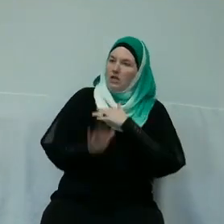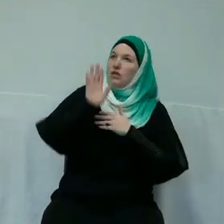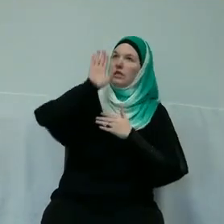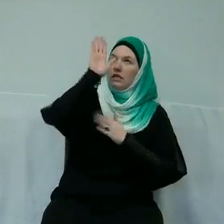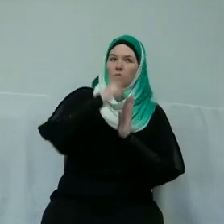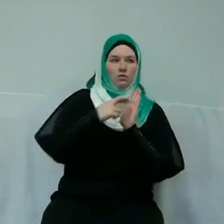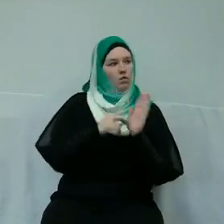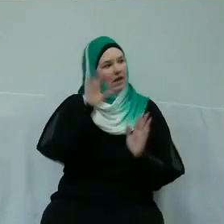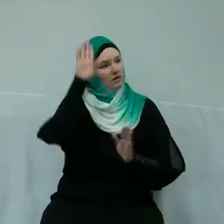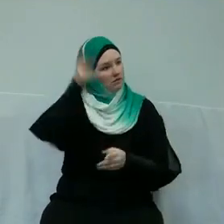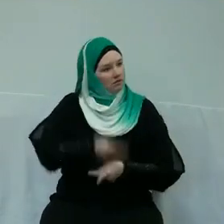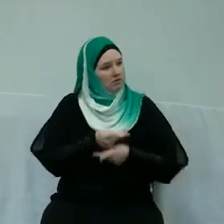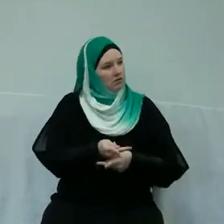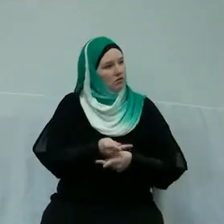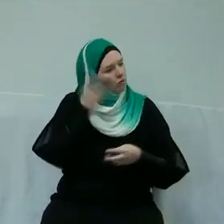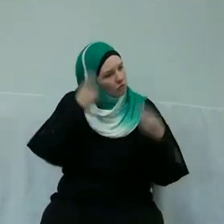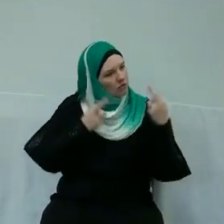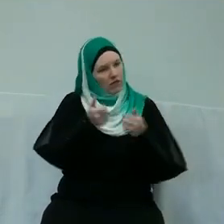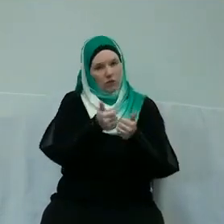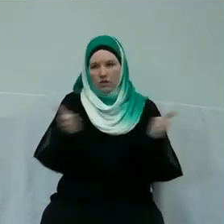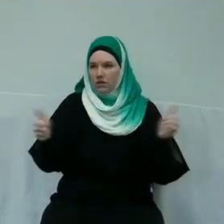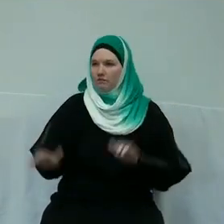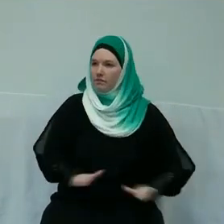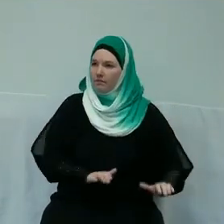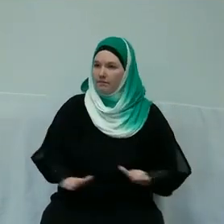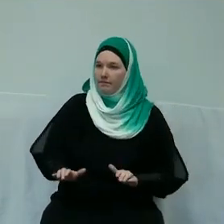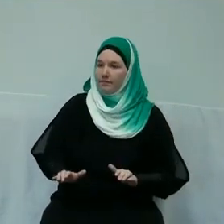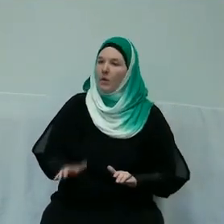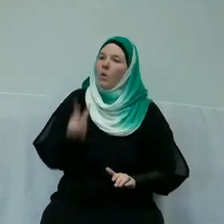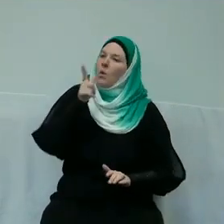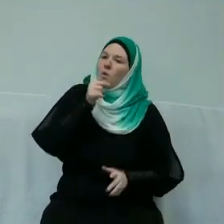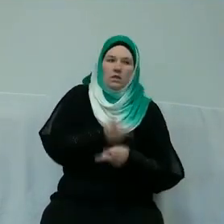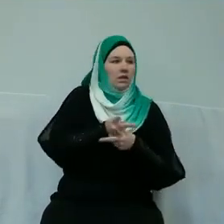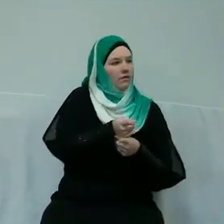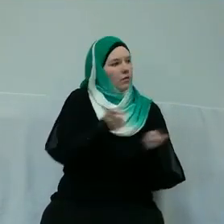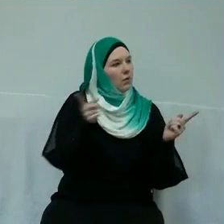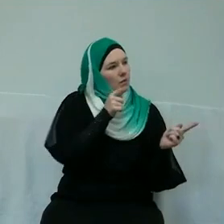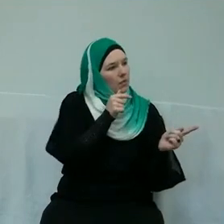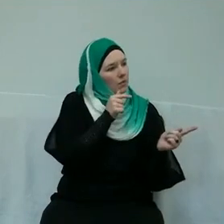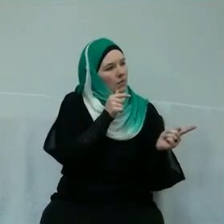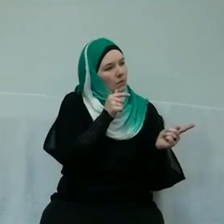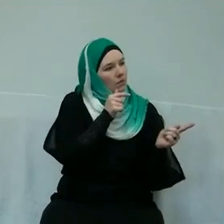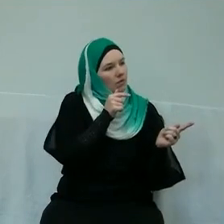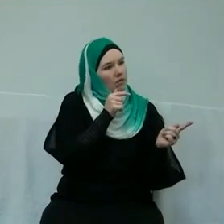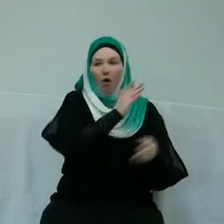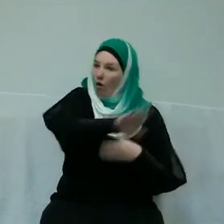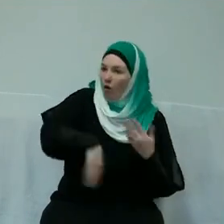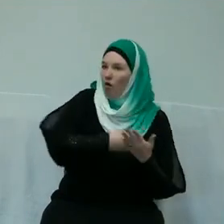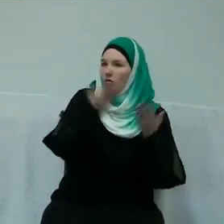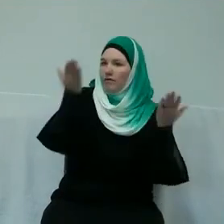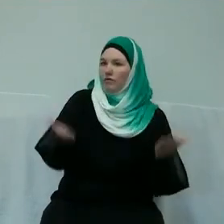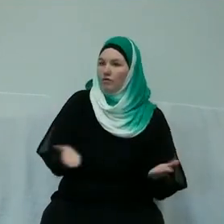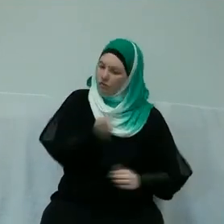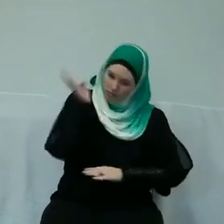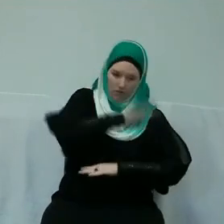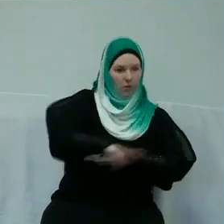care. قُلْ مَنْ يَكْلَأُكُمْ بِاللَّيْلِ وَالنَّهَارِ مِنَ الرَّحْمَانِ. Who takes care of you, the whole of you, by day and